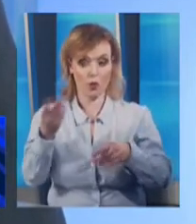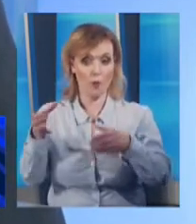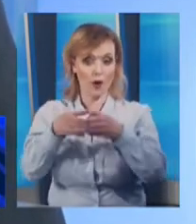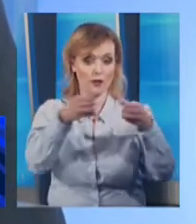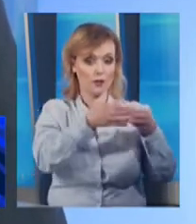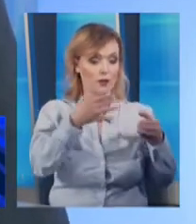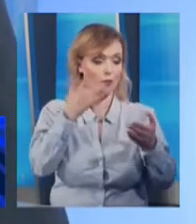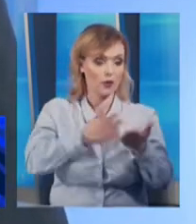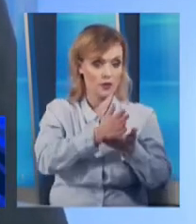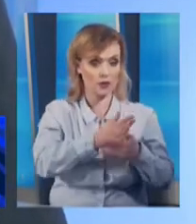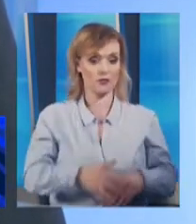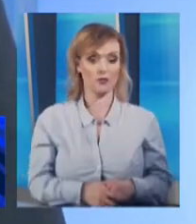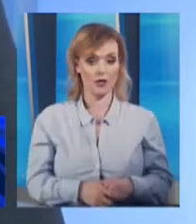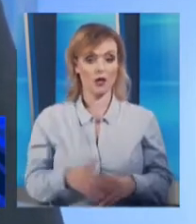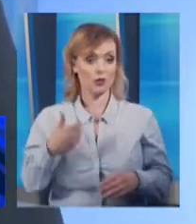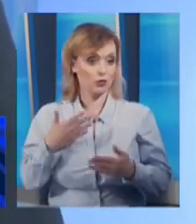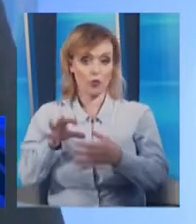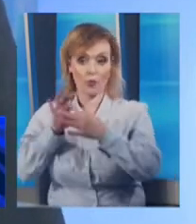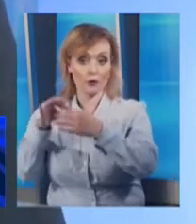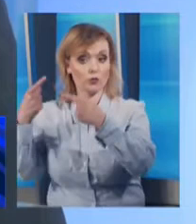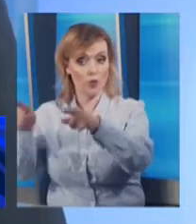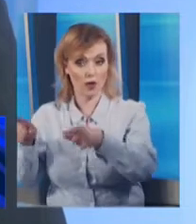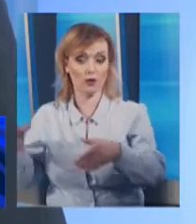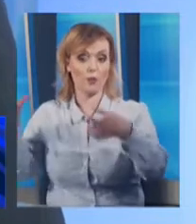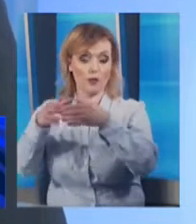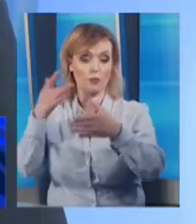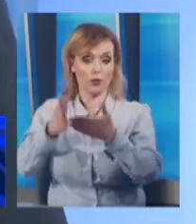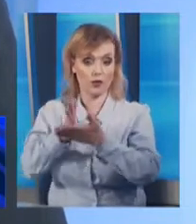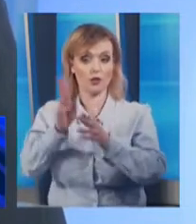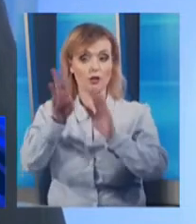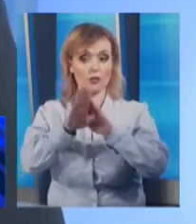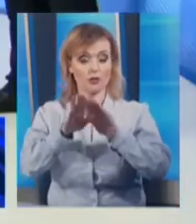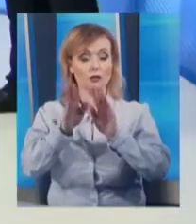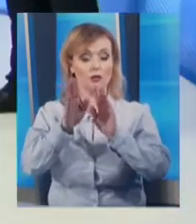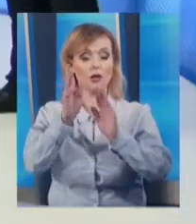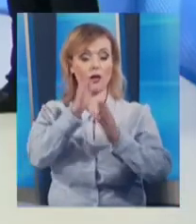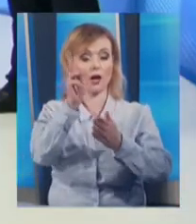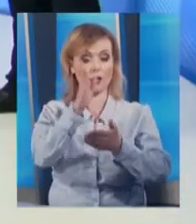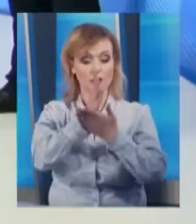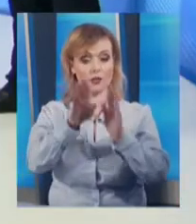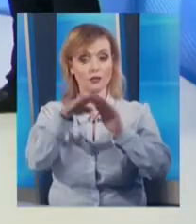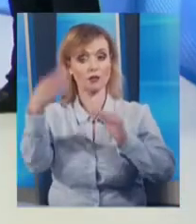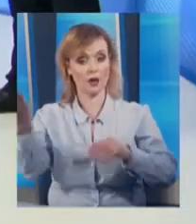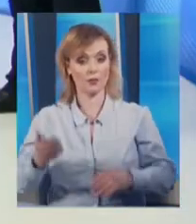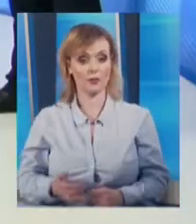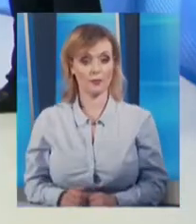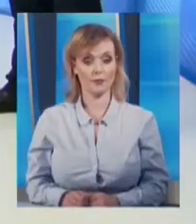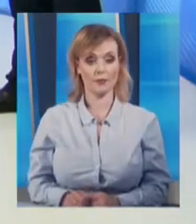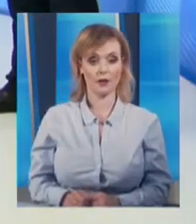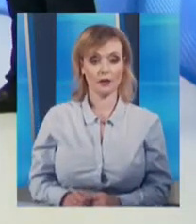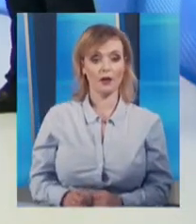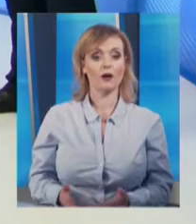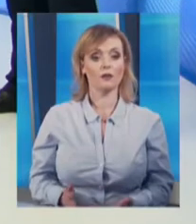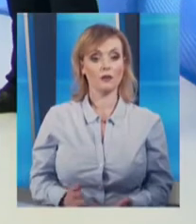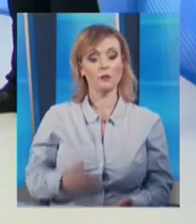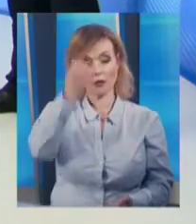și cooperării noastre cu alte partide de pe segmentul dreapta. Cât de cât timpurile s-au echilibrat, vă